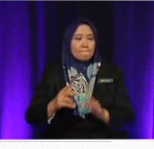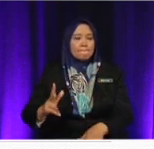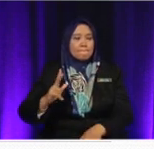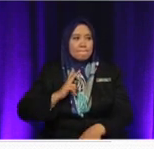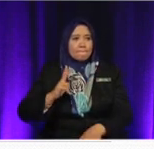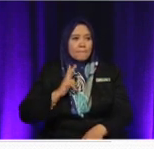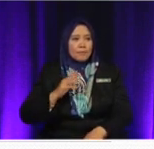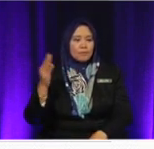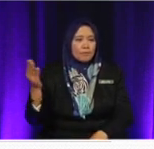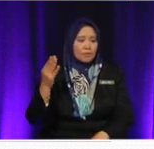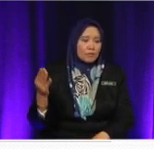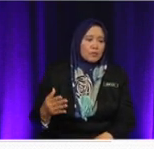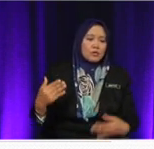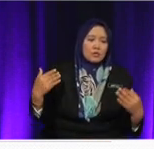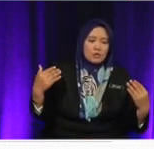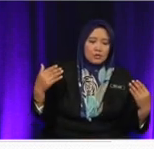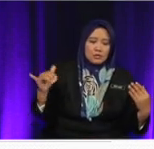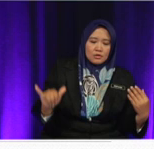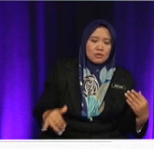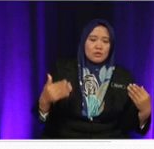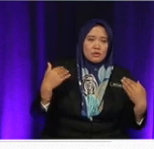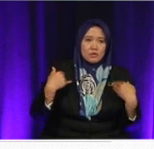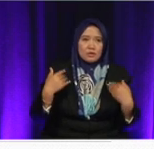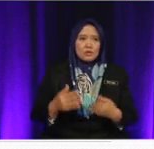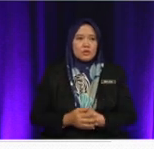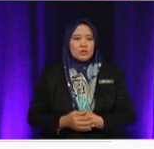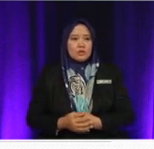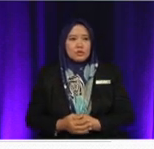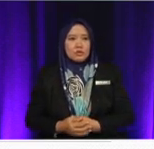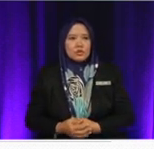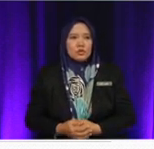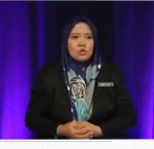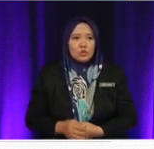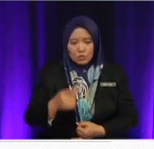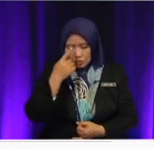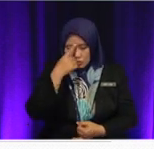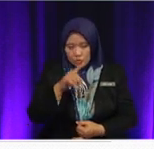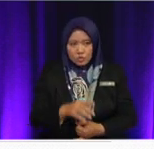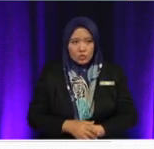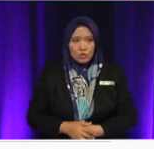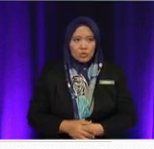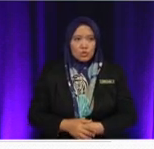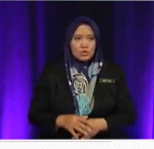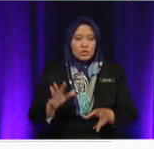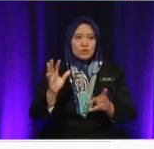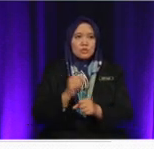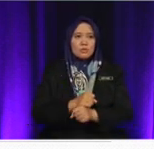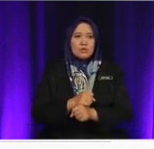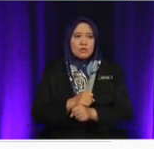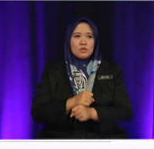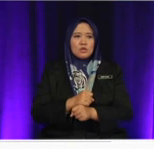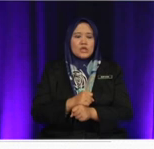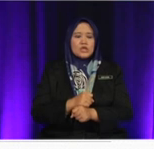usahawan dengan orang lain. Dia juga kena sedia ada untuk mengambil sikap inisiatif untuk mencipta